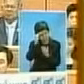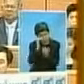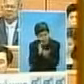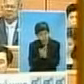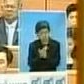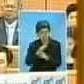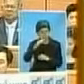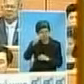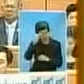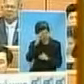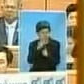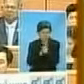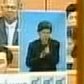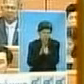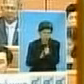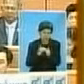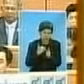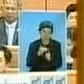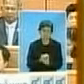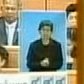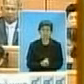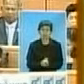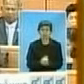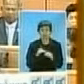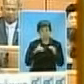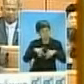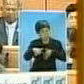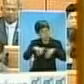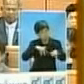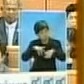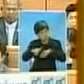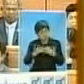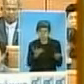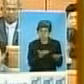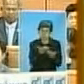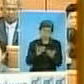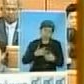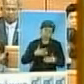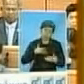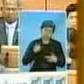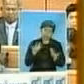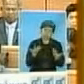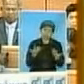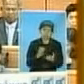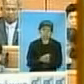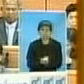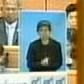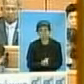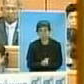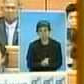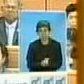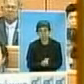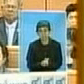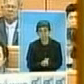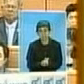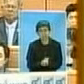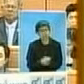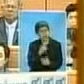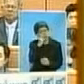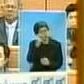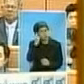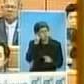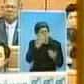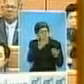ใช่มั้ยฮะคือคุณจงใจมากเลยที่ทั้งตัวรองนายกและทั้งรัฐมนตรีที่คุมสื่อเนี่ยเล่นประเด็นนั้นตลอดแต่ว่ารัฐบาลนี้